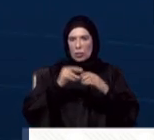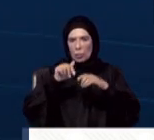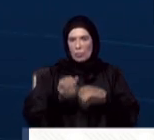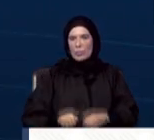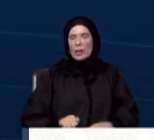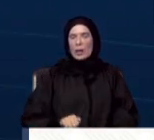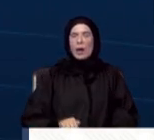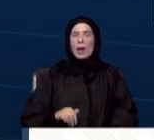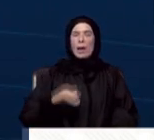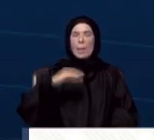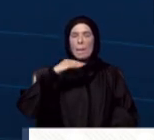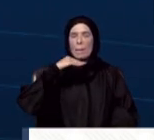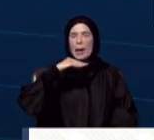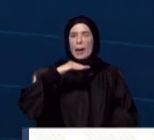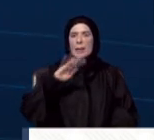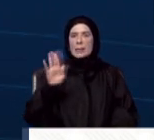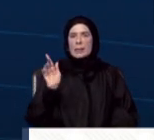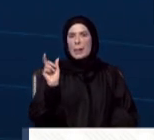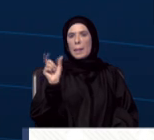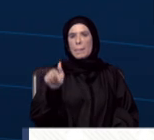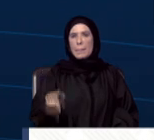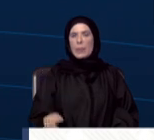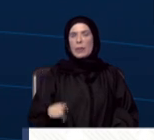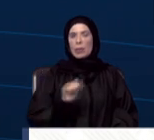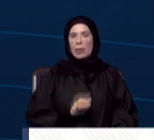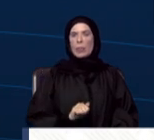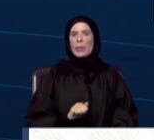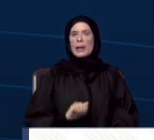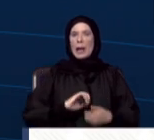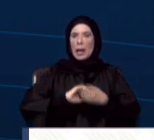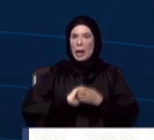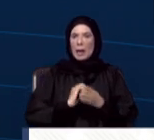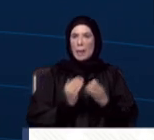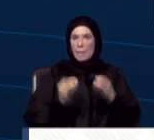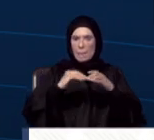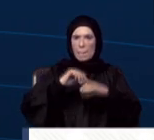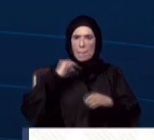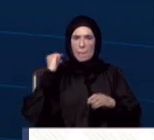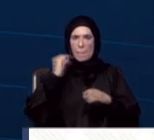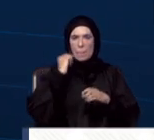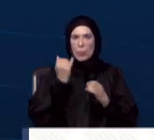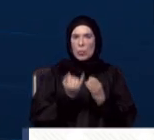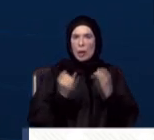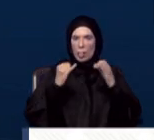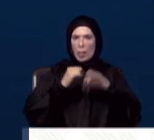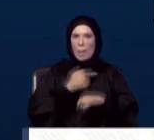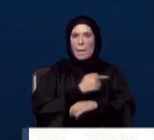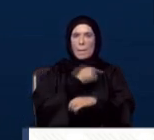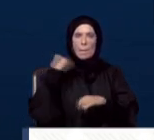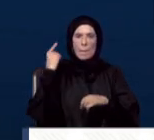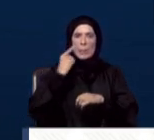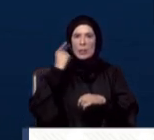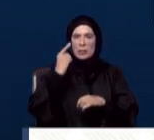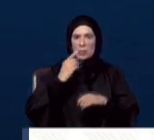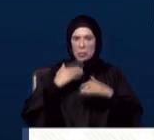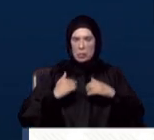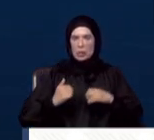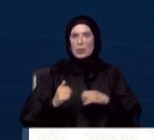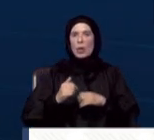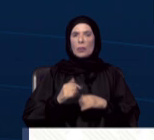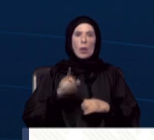حسن ابراهيم حسن في ورشه عمل نظمها الاتحاد البرلماني الدولي ومنظمه الصحه العالميه بشان صحه الام